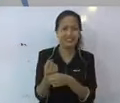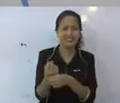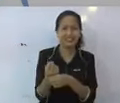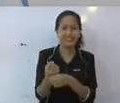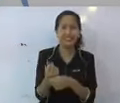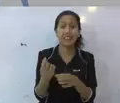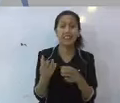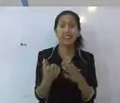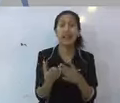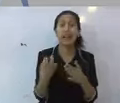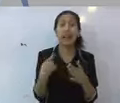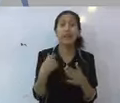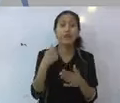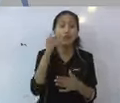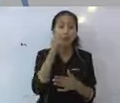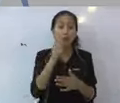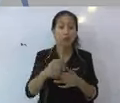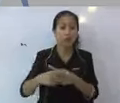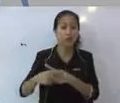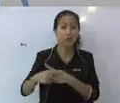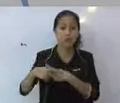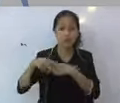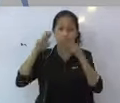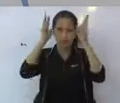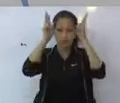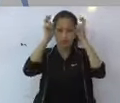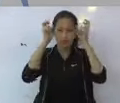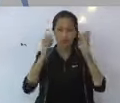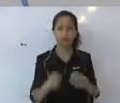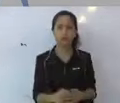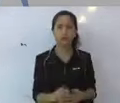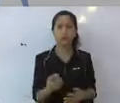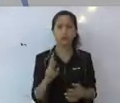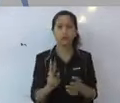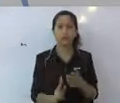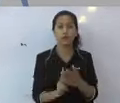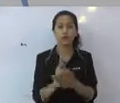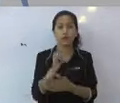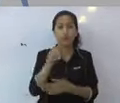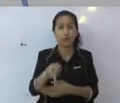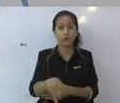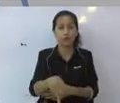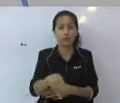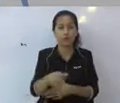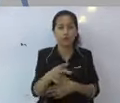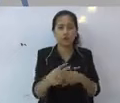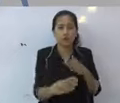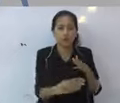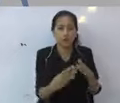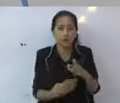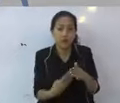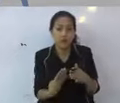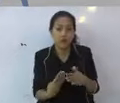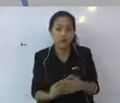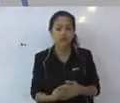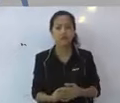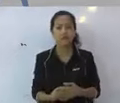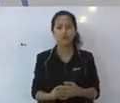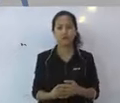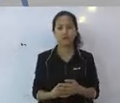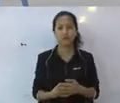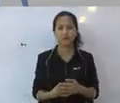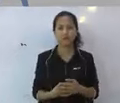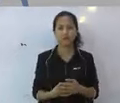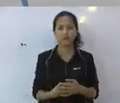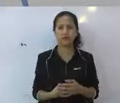mga, mga legumes, di ba? Plant-based. So, lahat to. Plant-based meaning, doon mo na kinukuha yung protein mo, yung